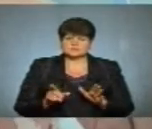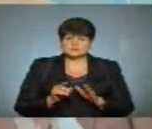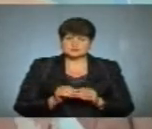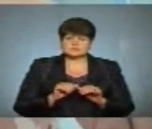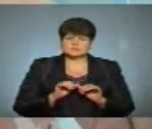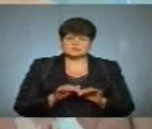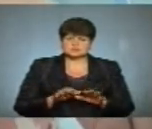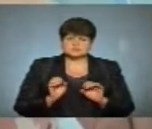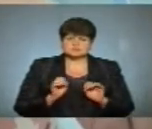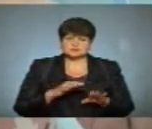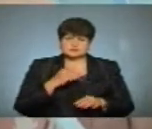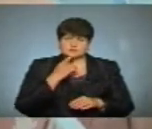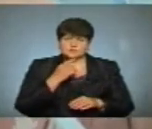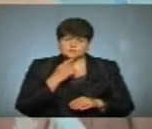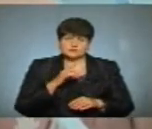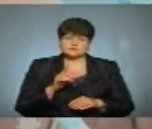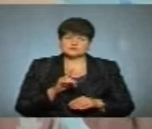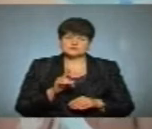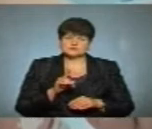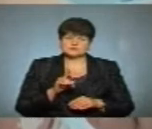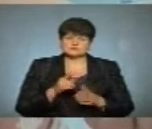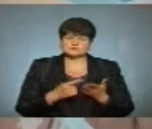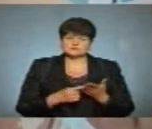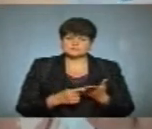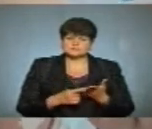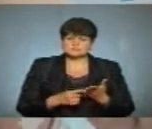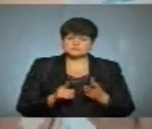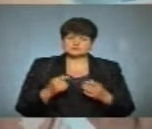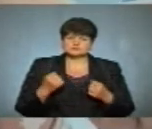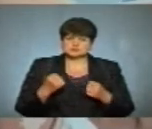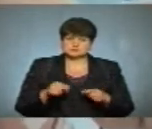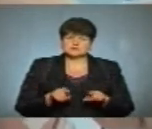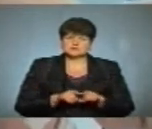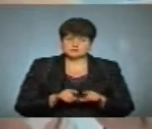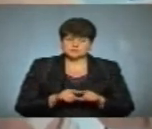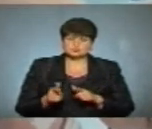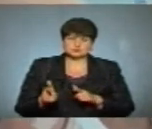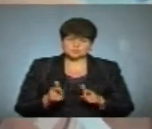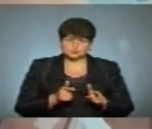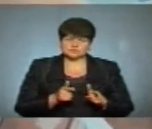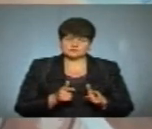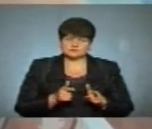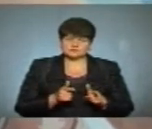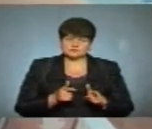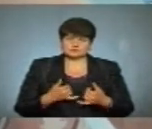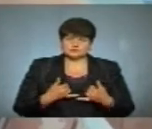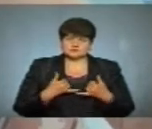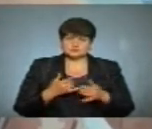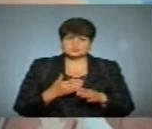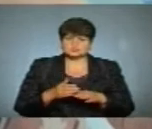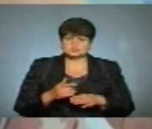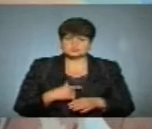акції здачі крові, щоб довести, що спортсмени також готові пожертвувати частинкою